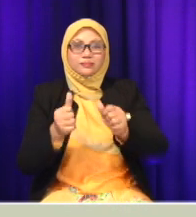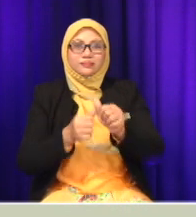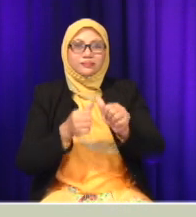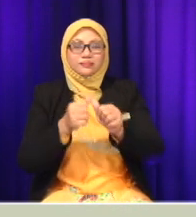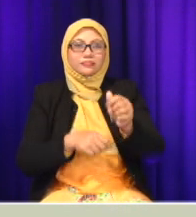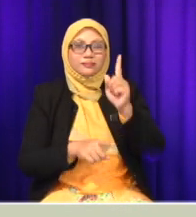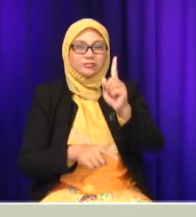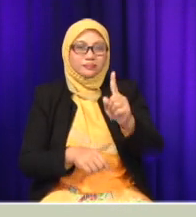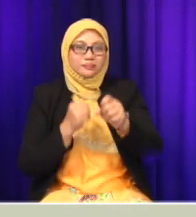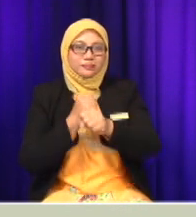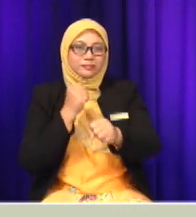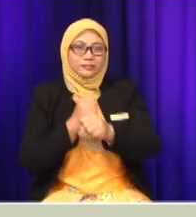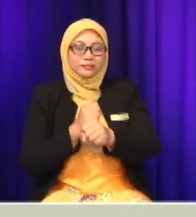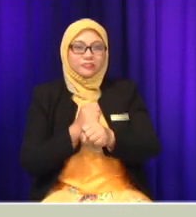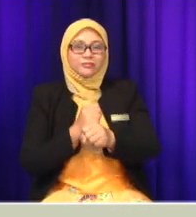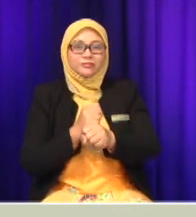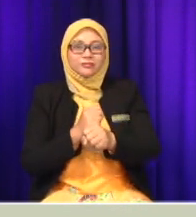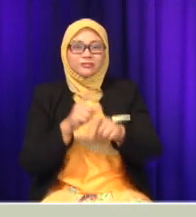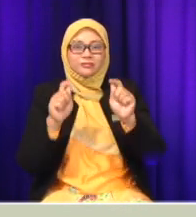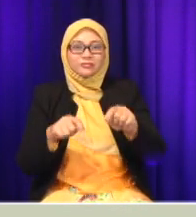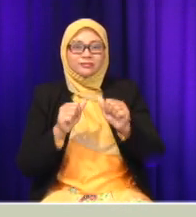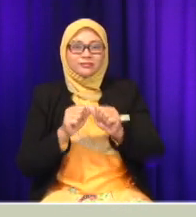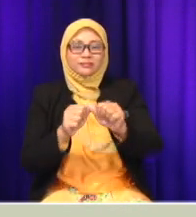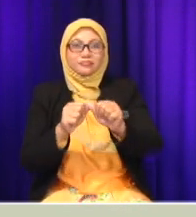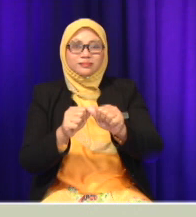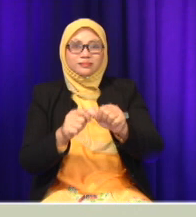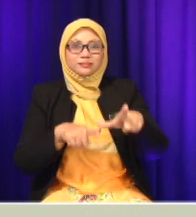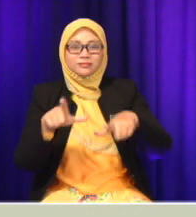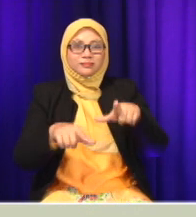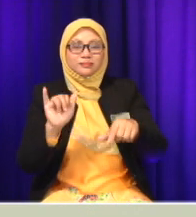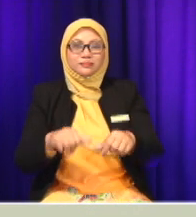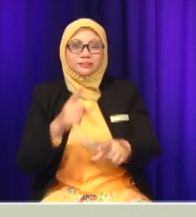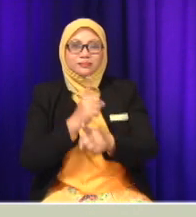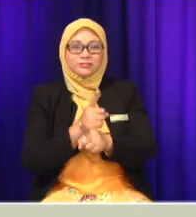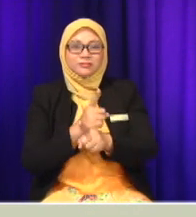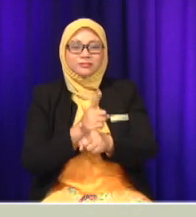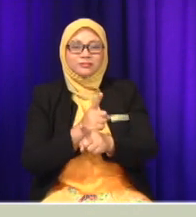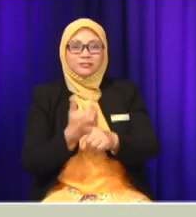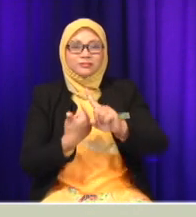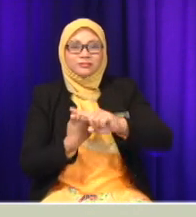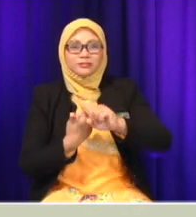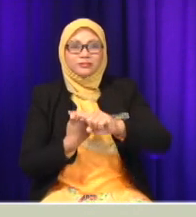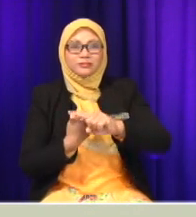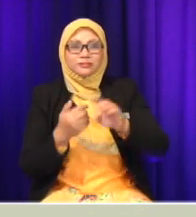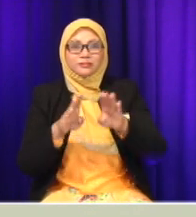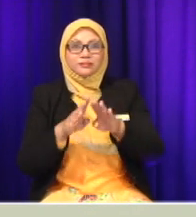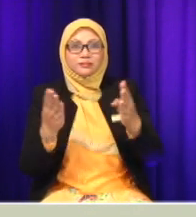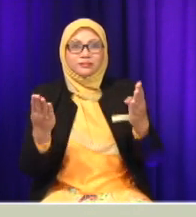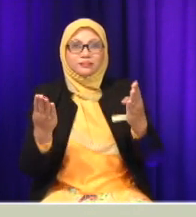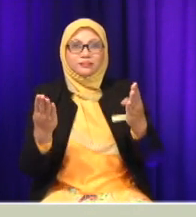kerja tersebut perlu dilakukan mengikut prosedur yang yang betul yang pertama kita menanggalkan penegang rantai